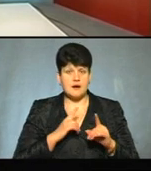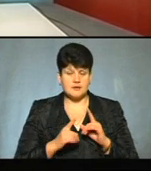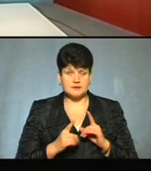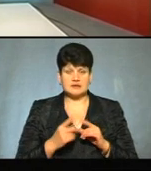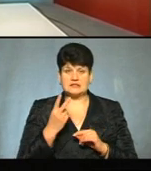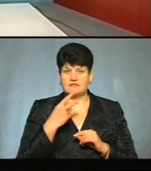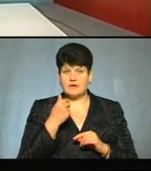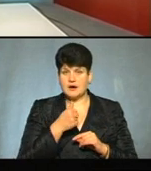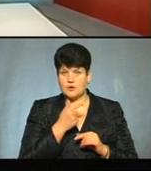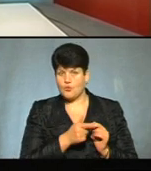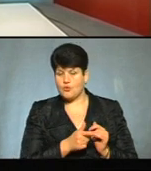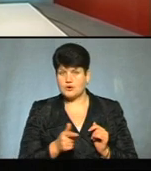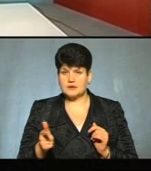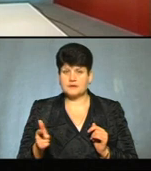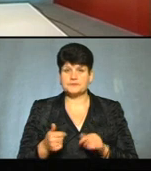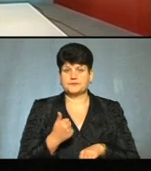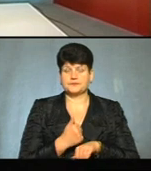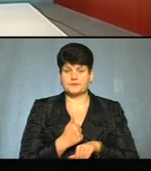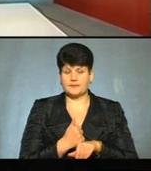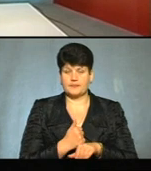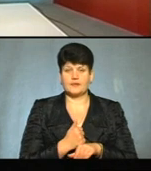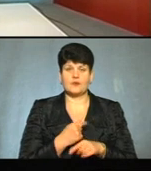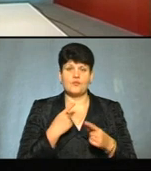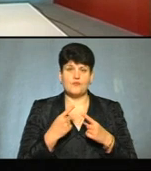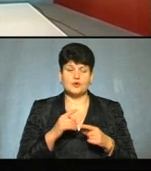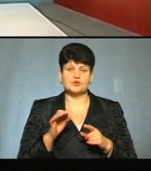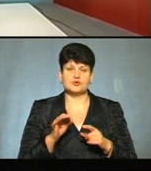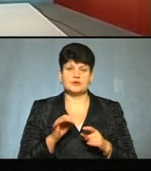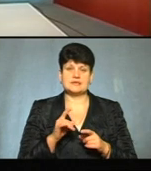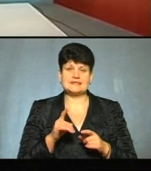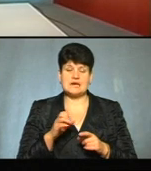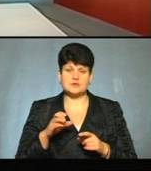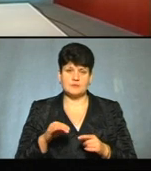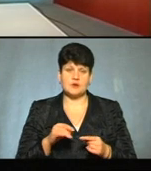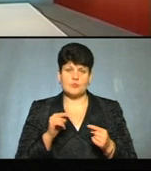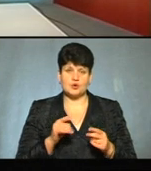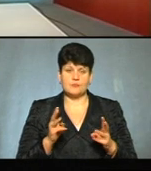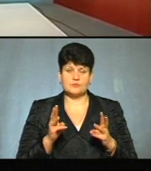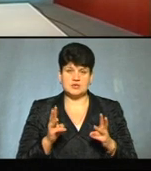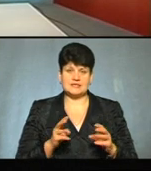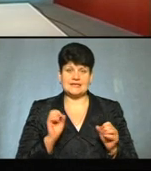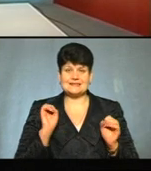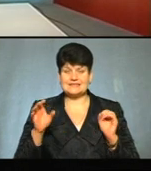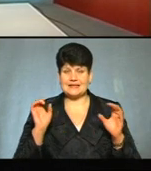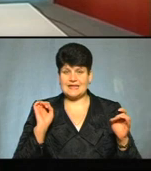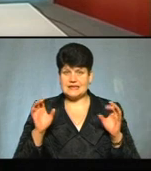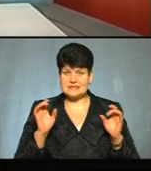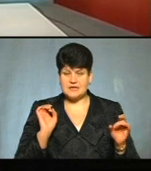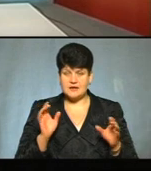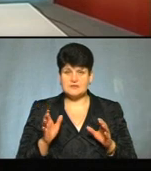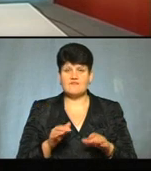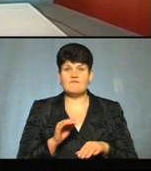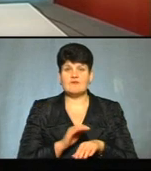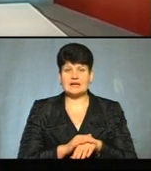рада, 2 роки поспіль в пріоритеті ставить щодо засобів протипожежної сигналізації і